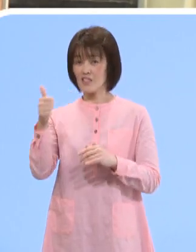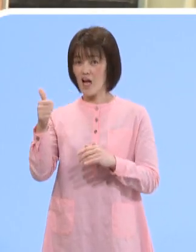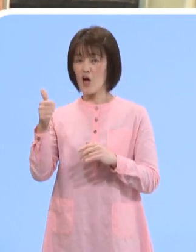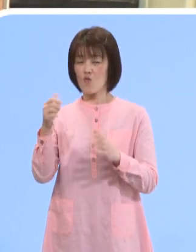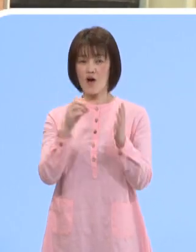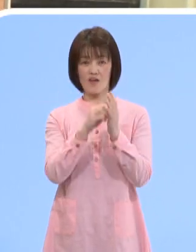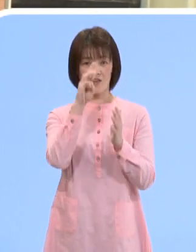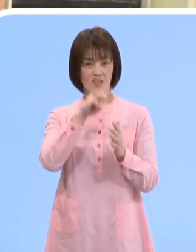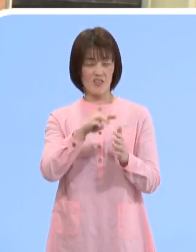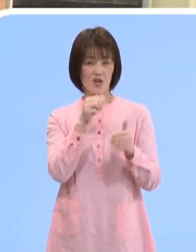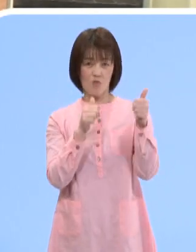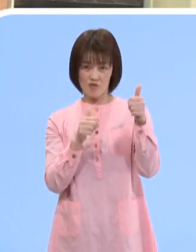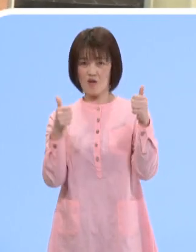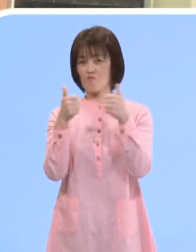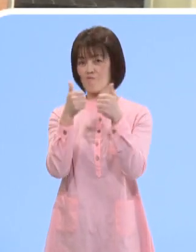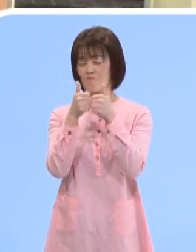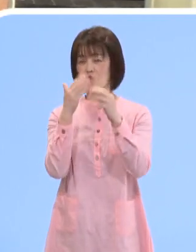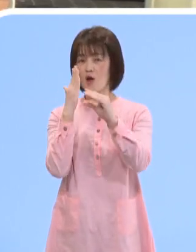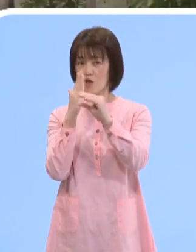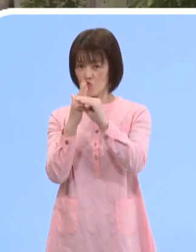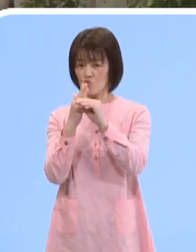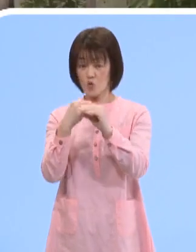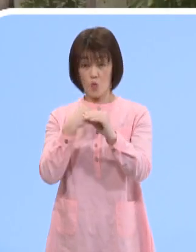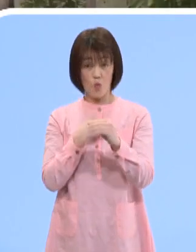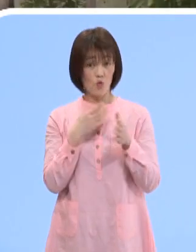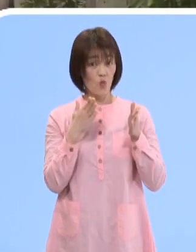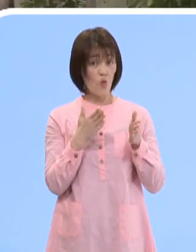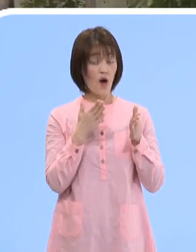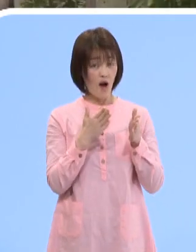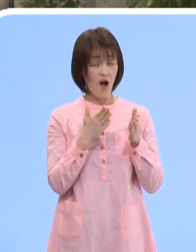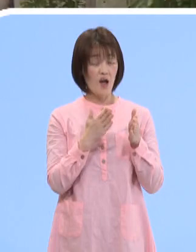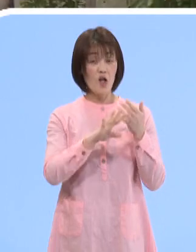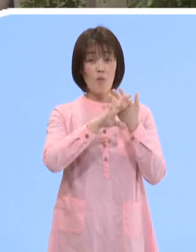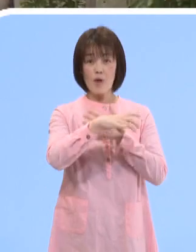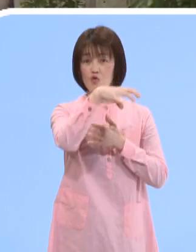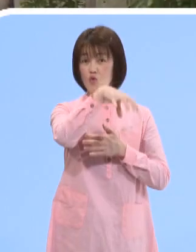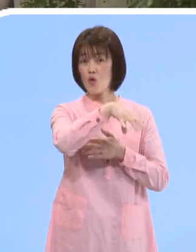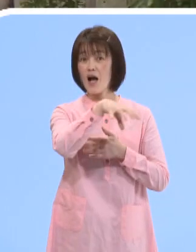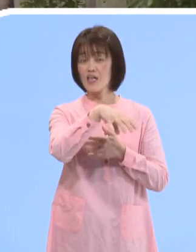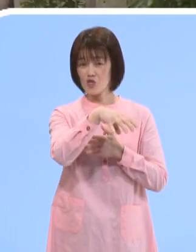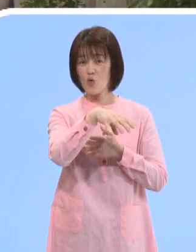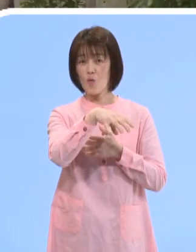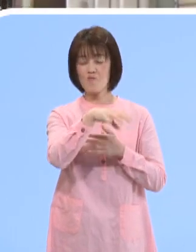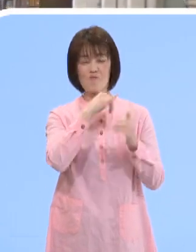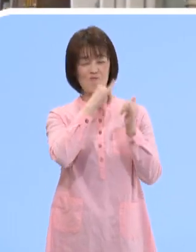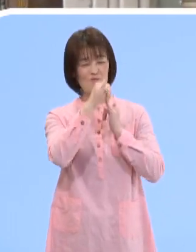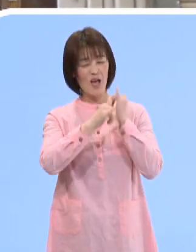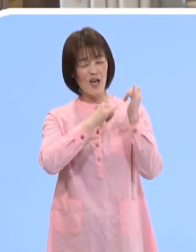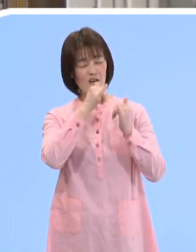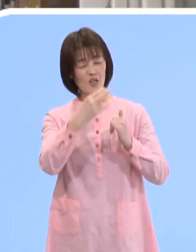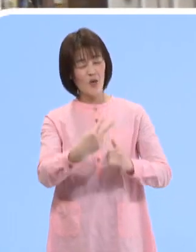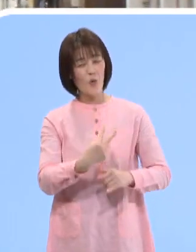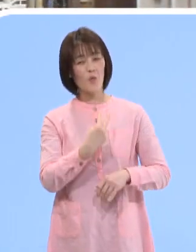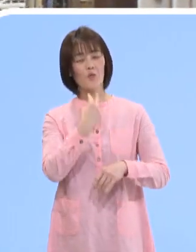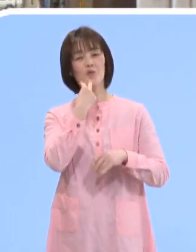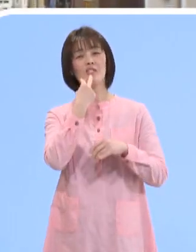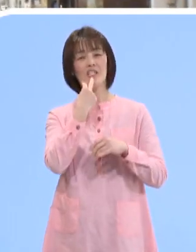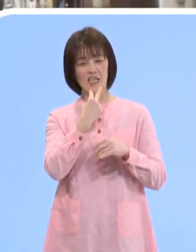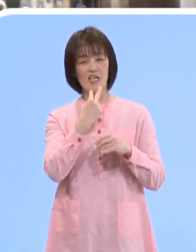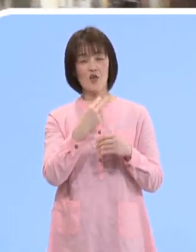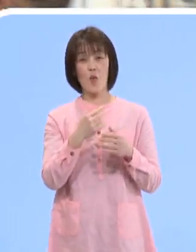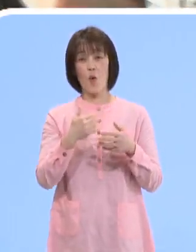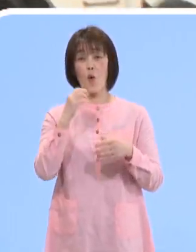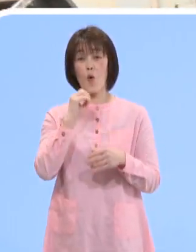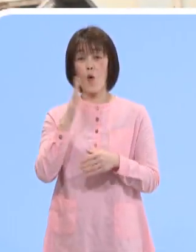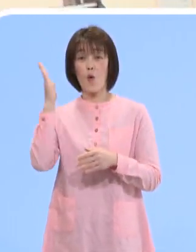さんとの打ち合わせが続いているので、その間に映画祭の会場の一つ、レトロな映画館洲本オリ